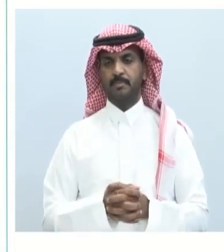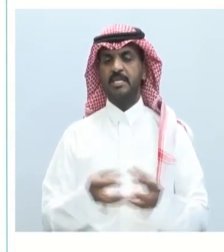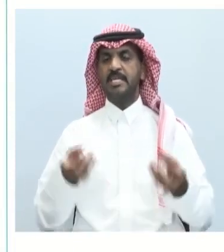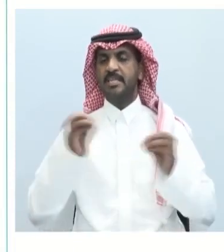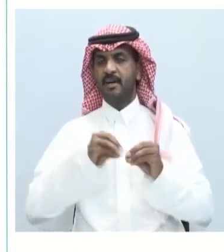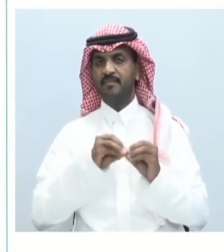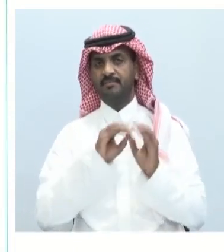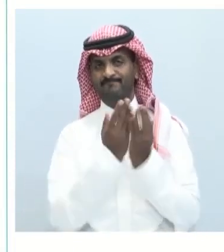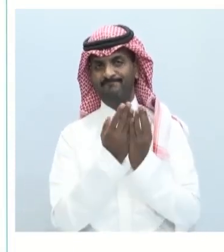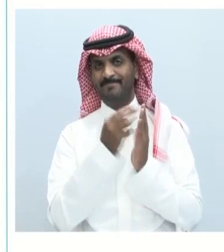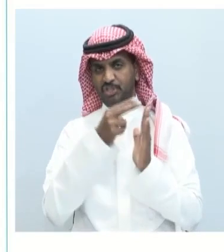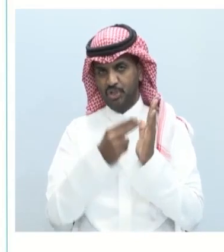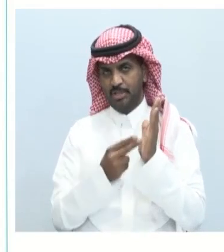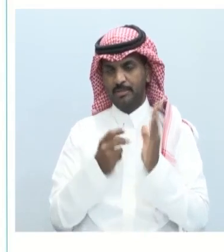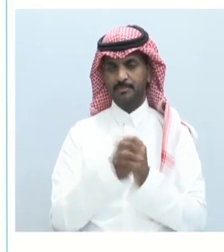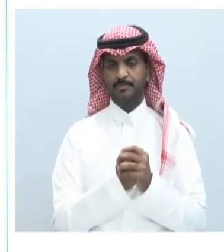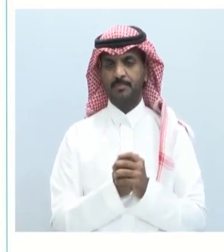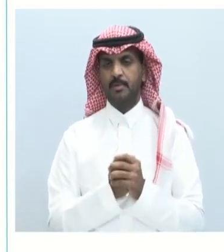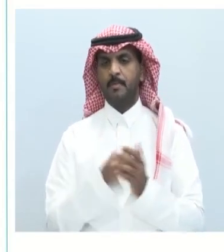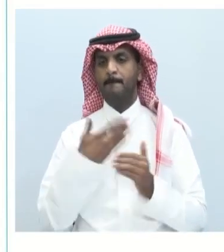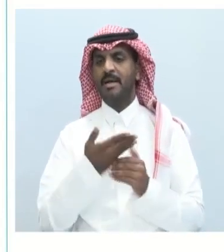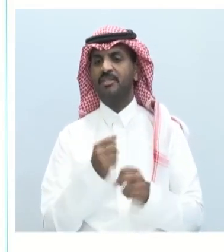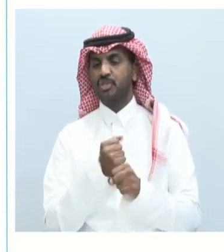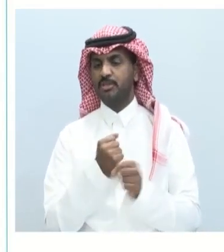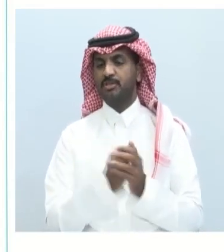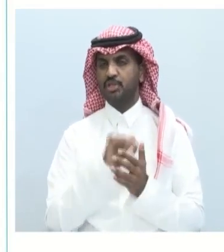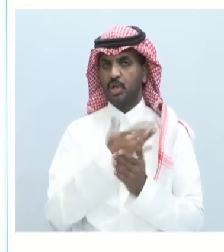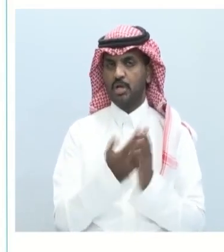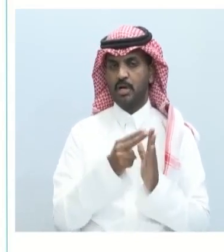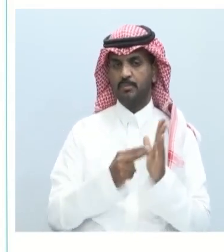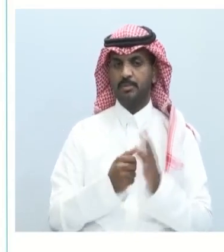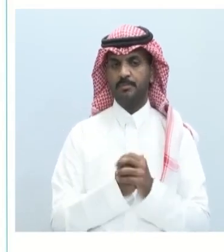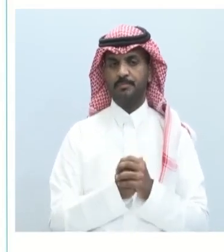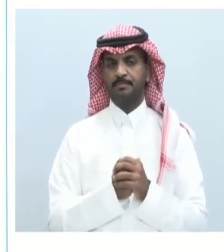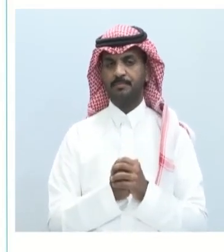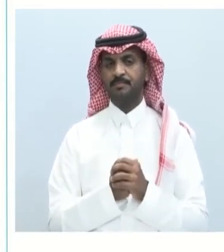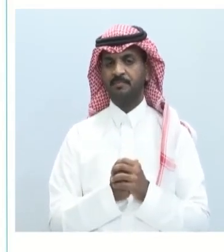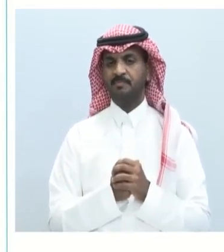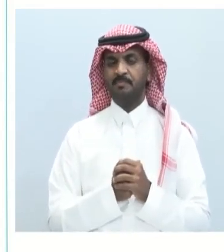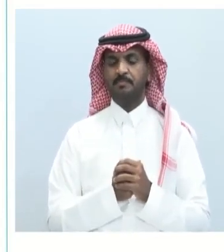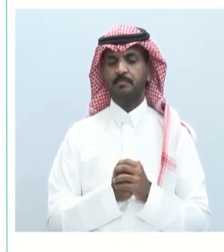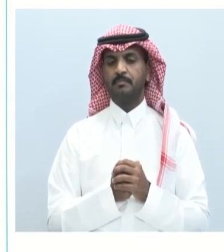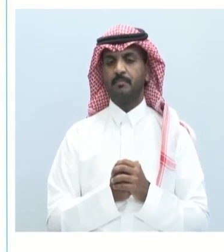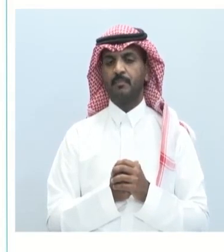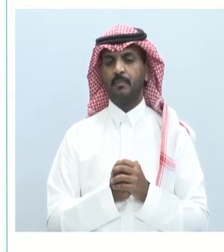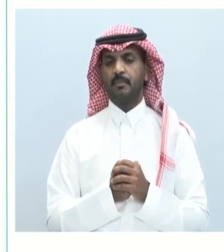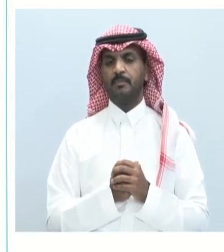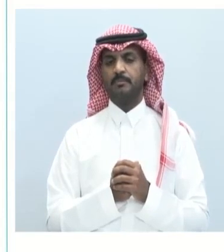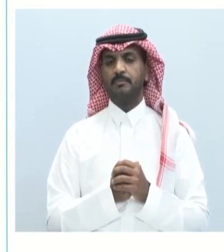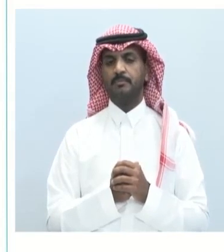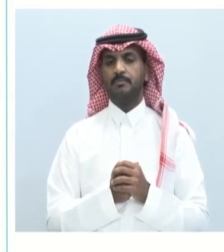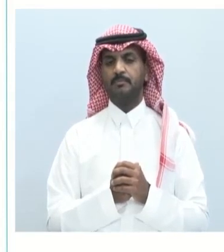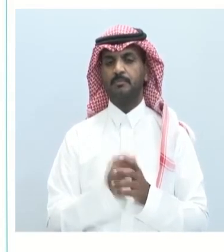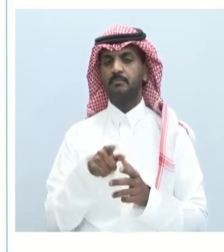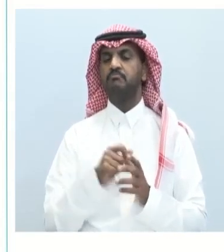اضافه السجلات بعد ان انشات قواعد بعد ان انشات جداول قاعده